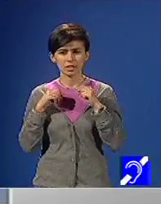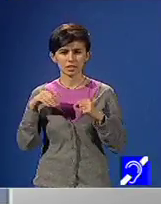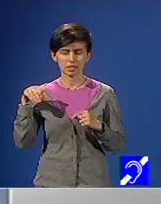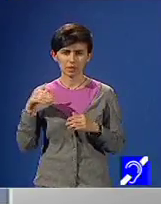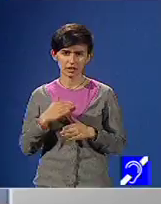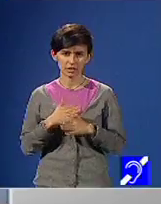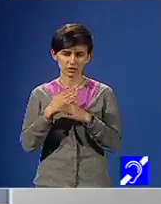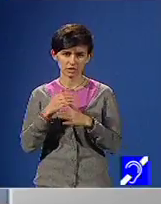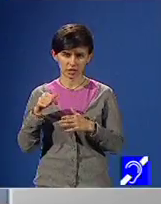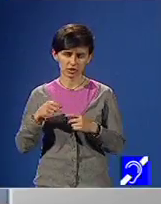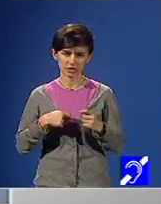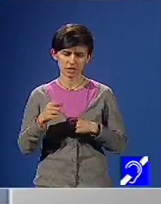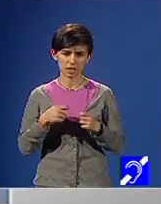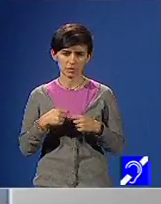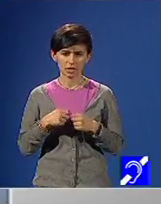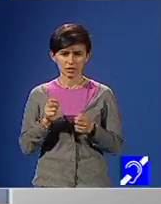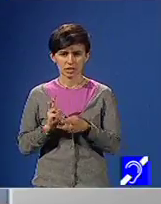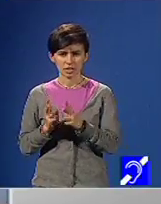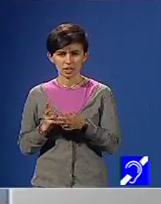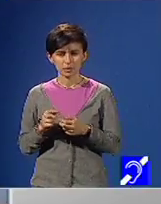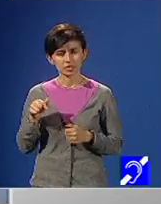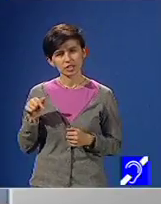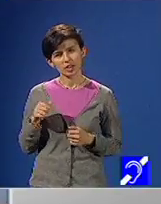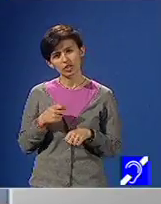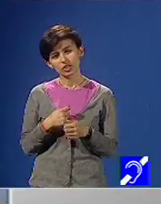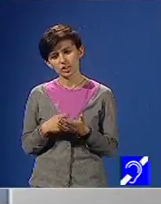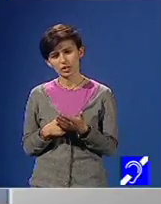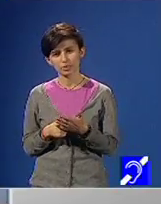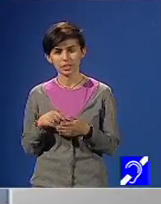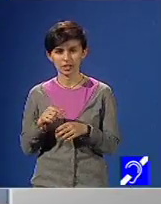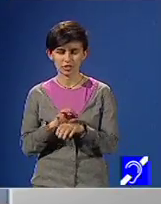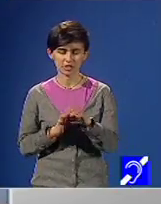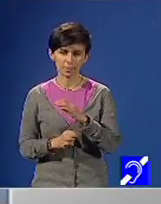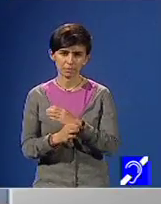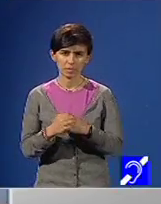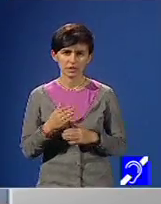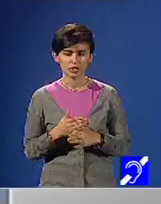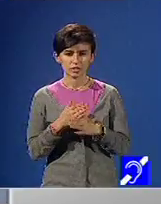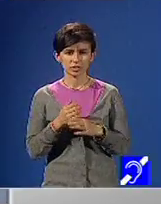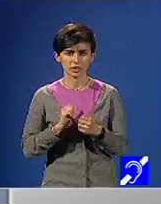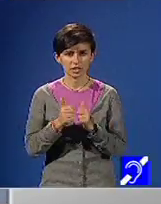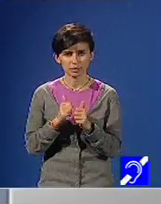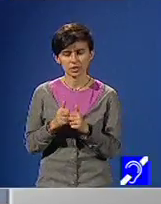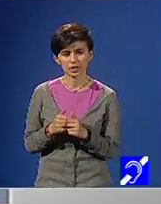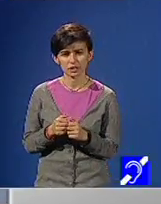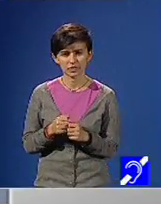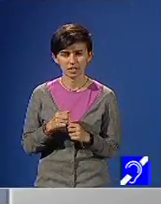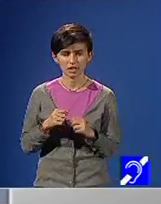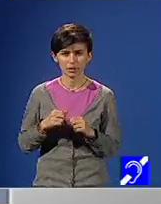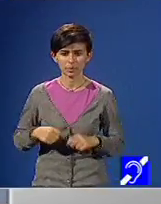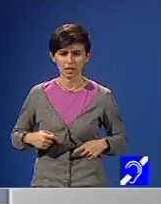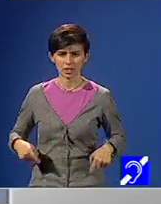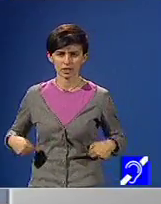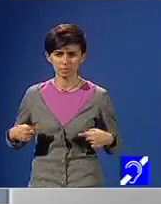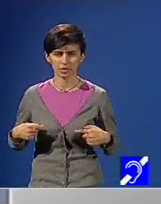această campanie. Toți terapeuții de acolo și-au achiziționat aceste brățări și susțin pe sportivii paralimpici. Doi dintre ei sunt acum alături de